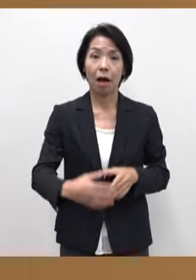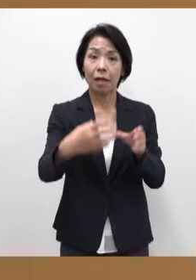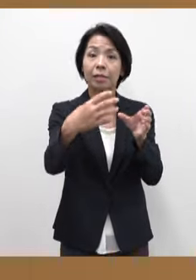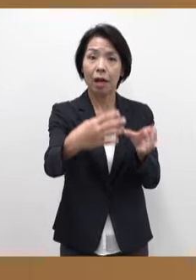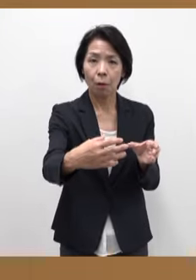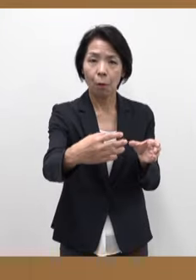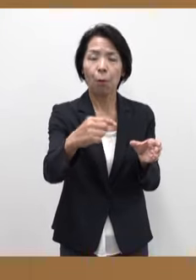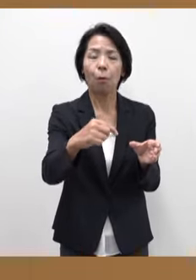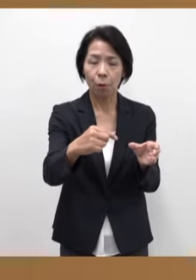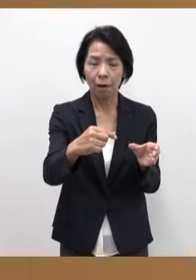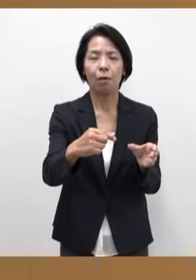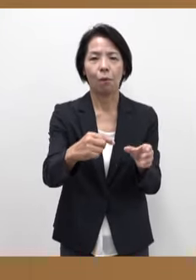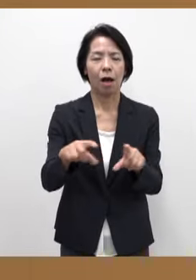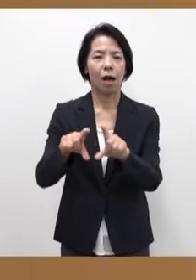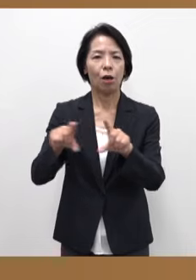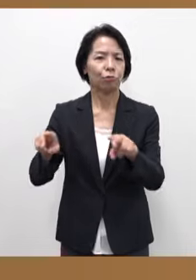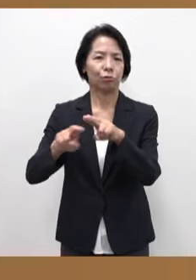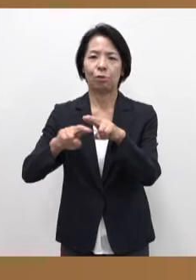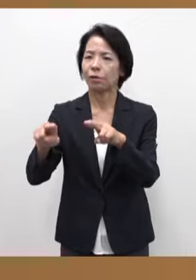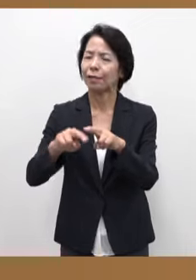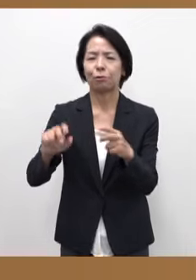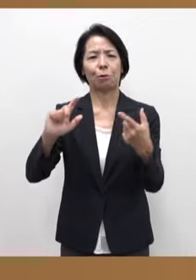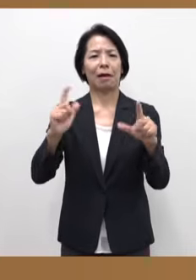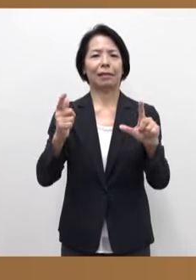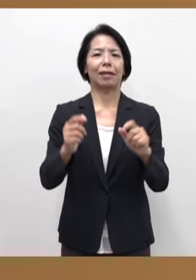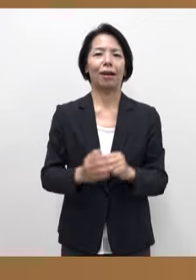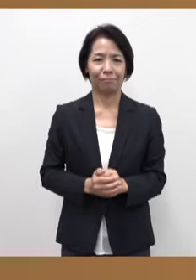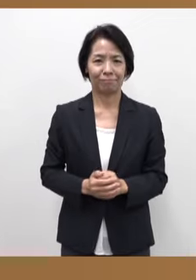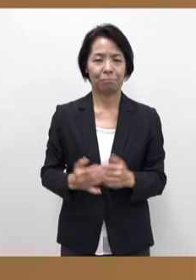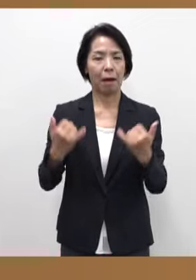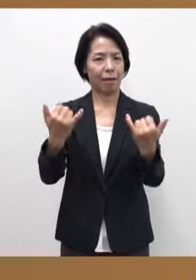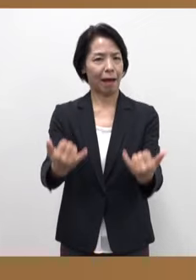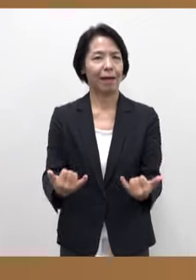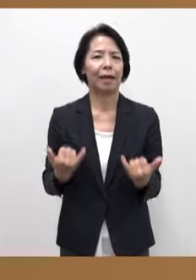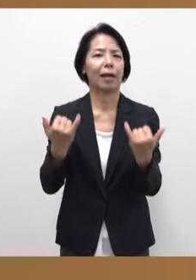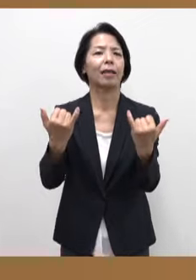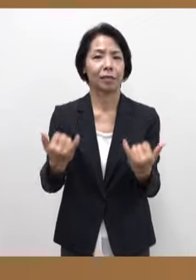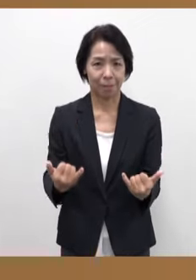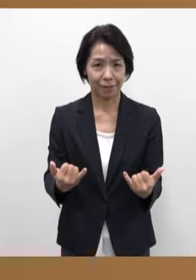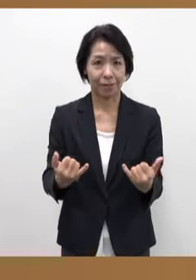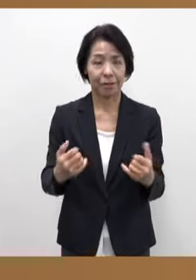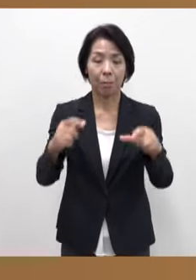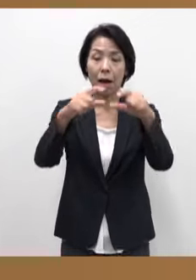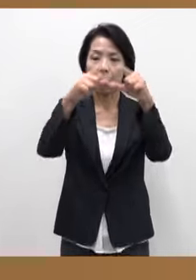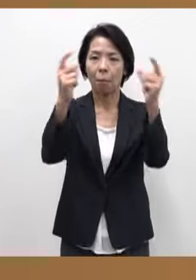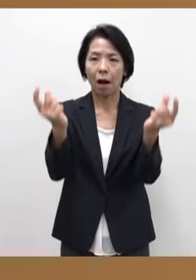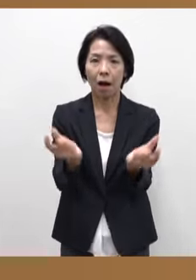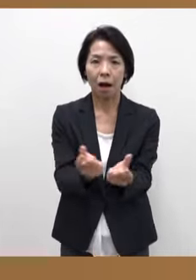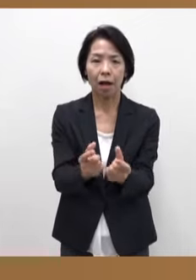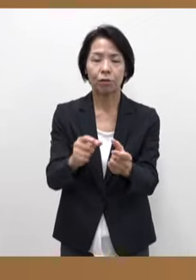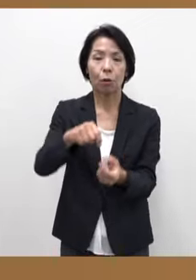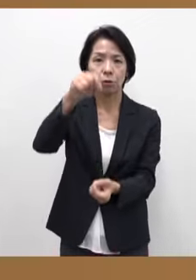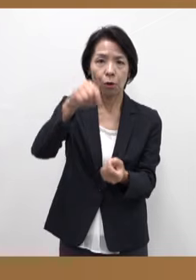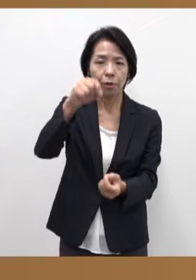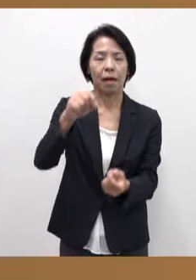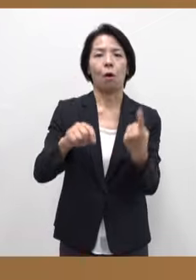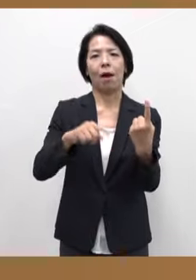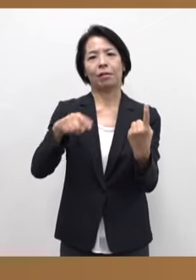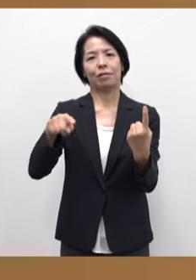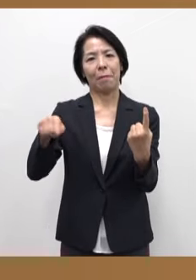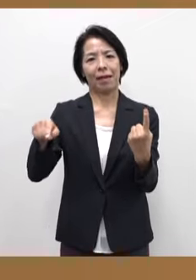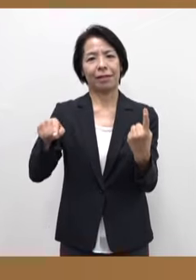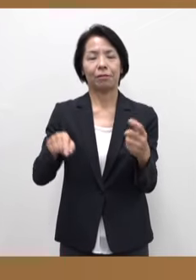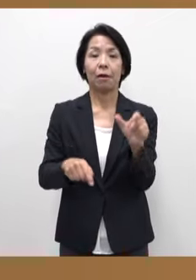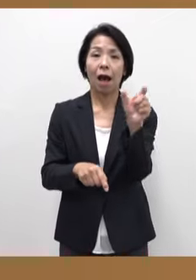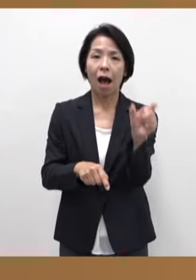車両はですね、普通の鉄道と違いまして、タイヤで走ってます。 直径が1メートルほどあります。幅が24